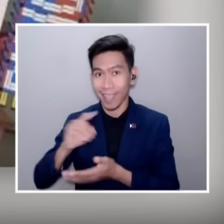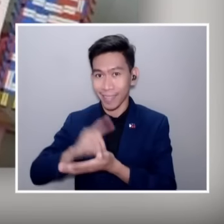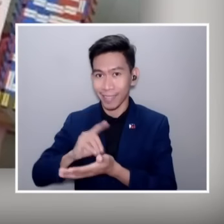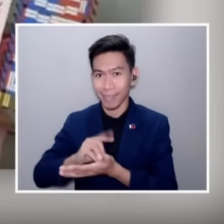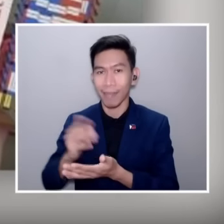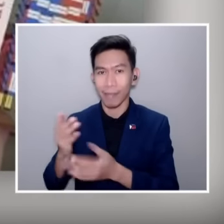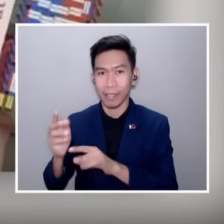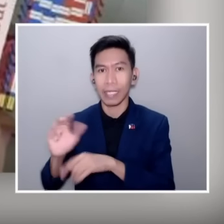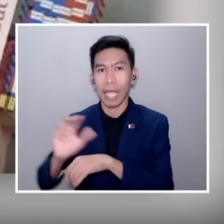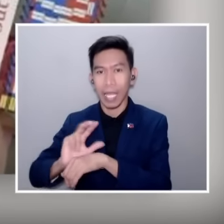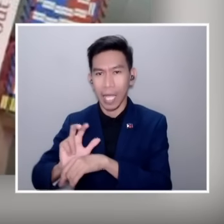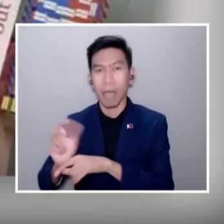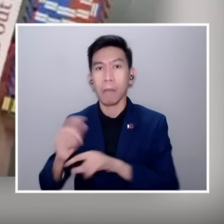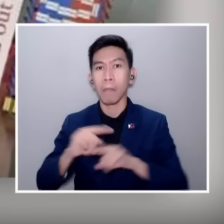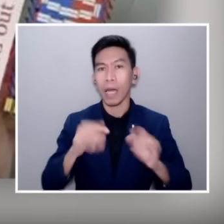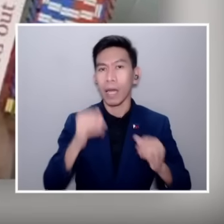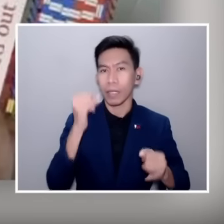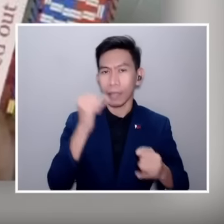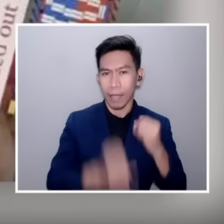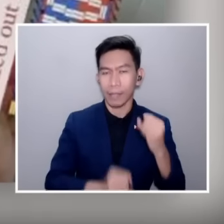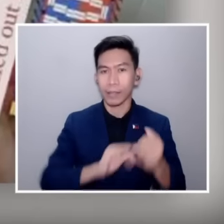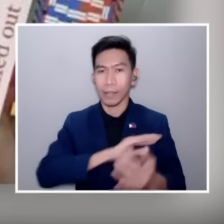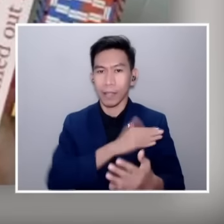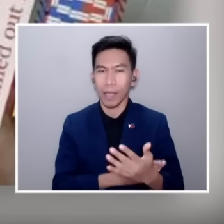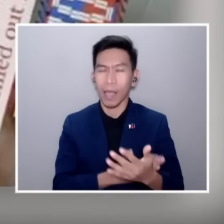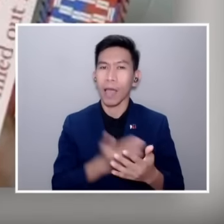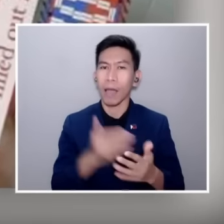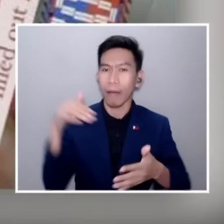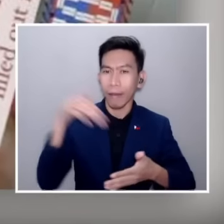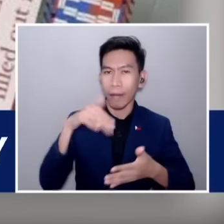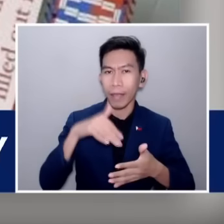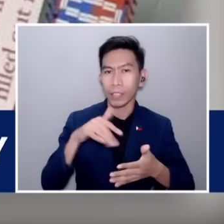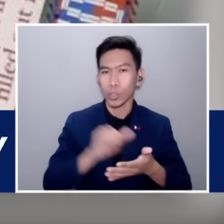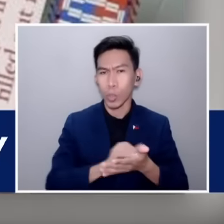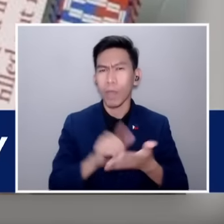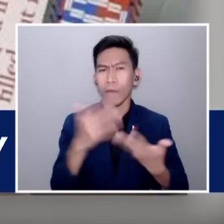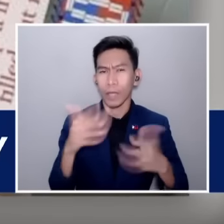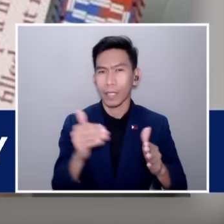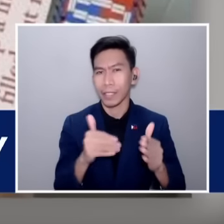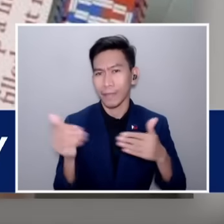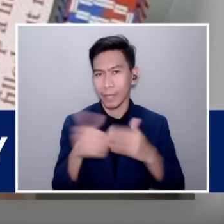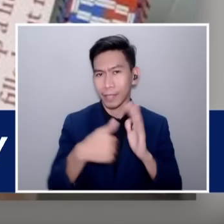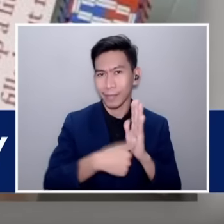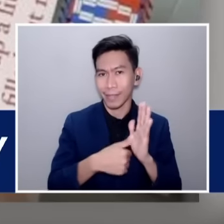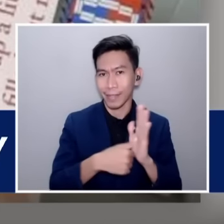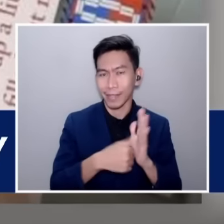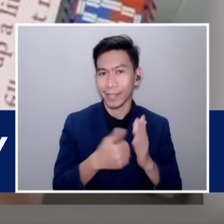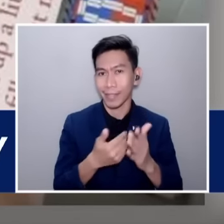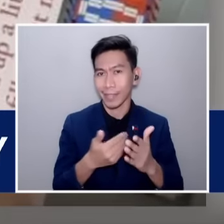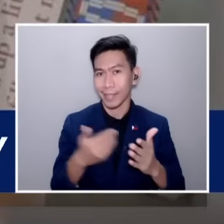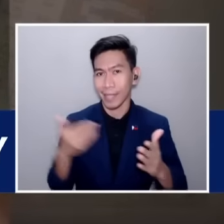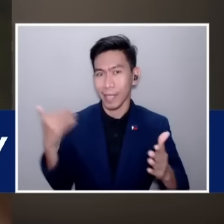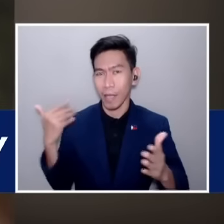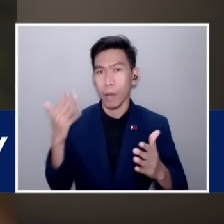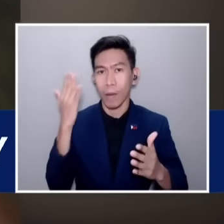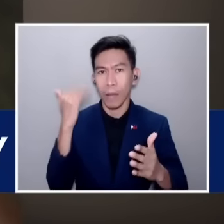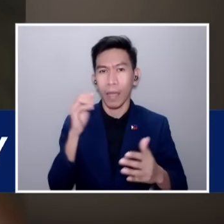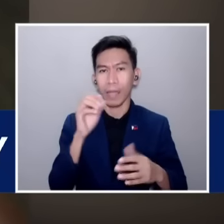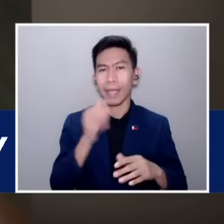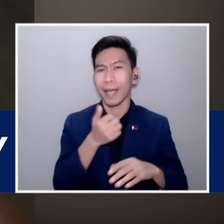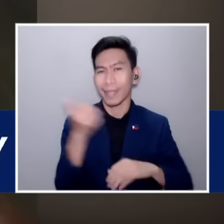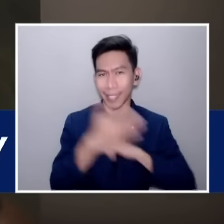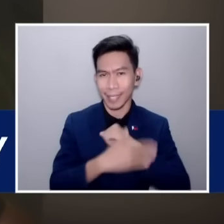Jillian, dahil nag-aaral sa New York, ay nakaboto na roon ilang linggo ang nakararaan bilang overseas absentee voter.